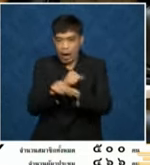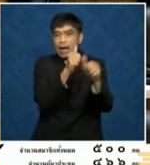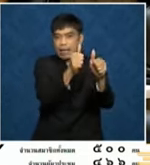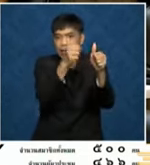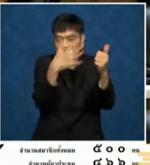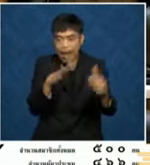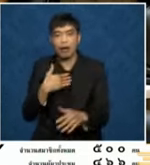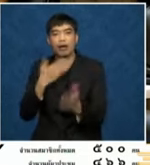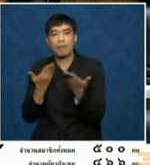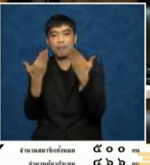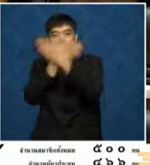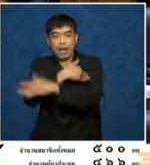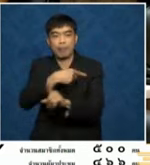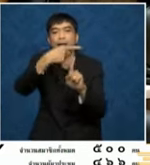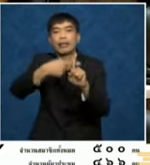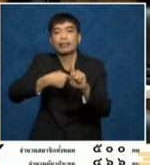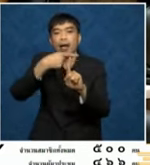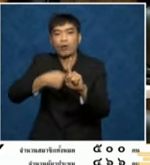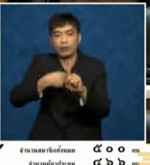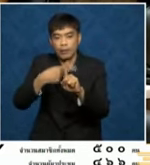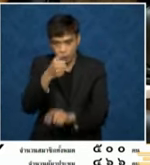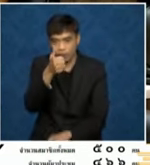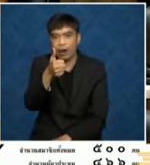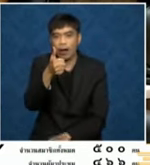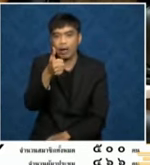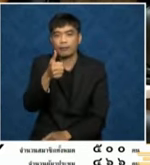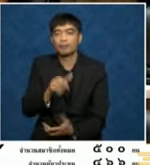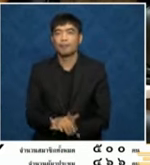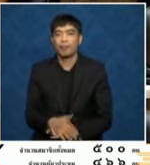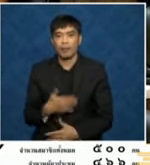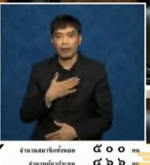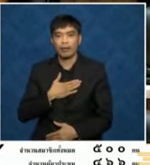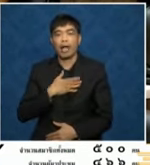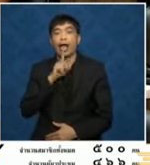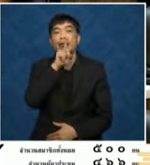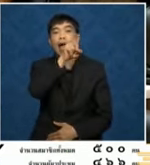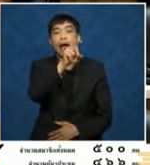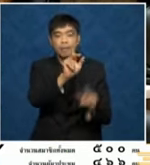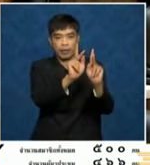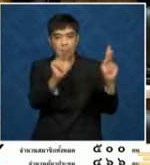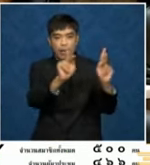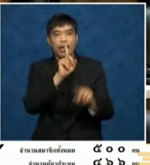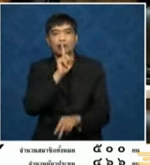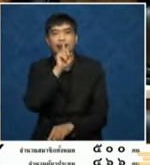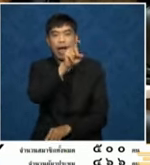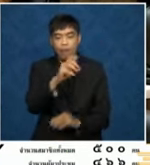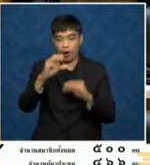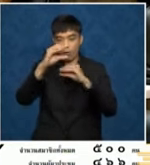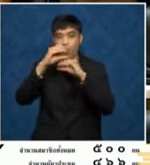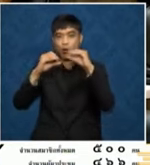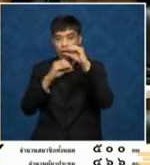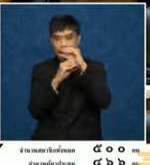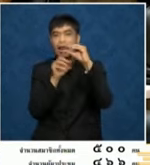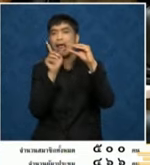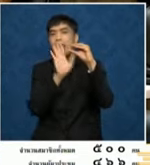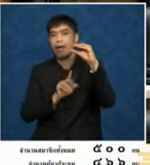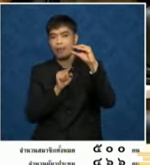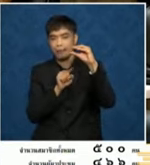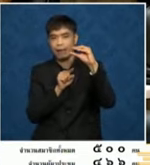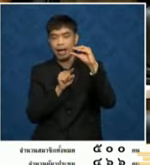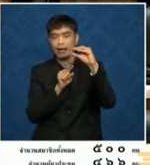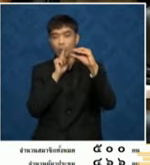ทนนะครับเพราะนั้นผมจึงจะอยากตั้งคำถามกับกรรมธิการครับเพื่อที่จะได้พิจารณาว่าโครงการแบบนี้ควรจะ